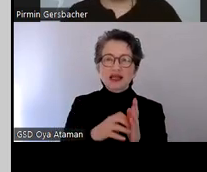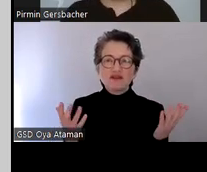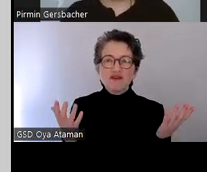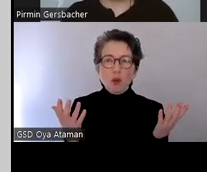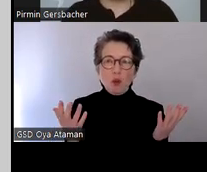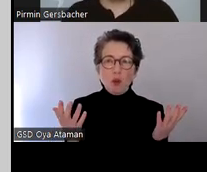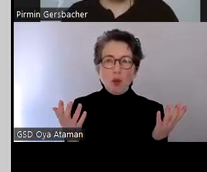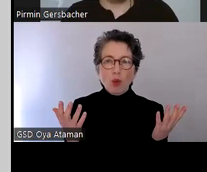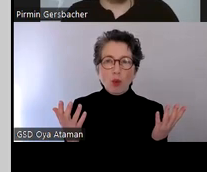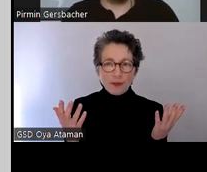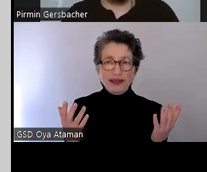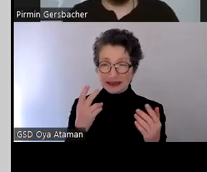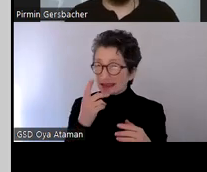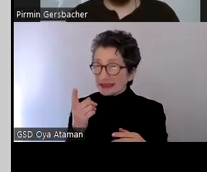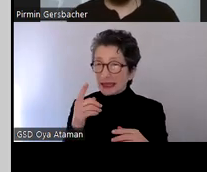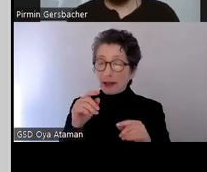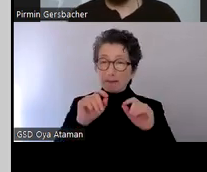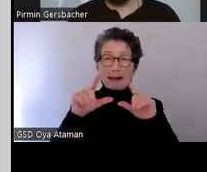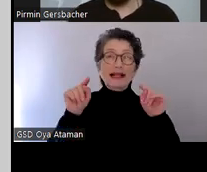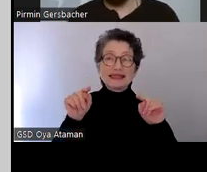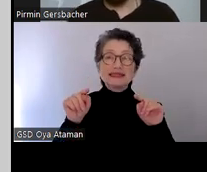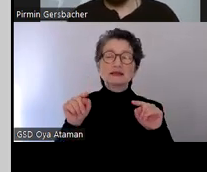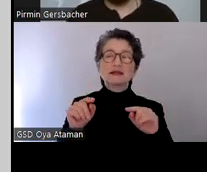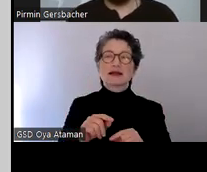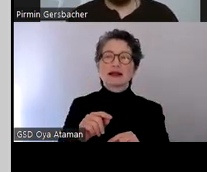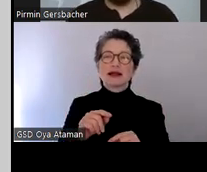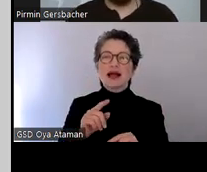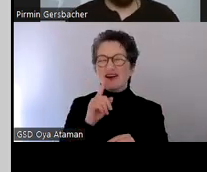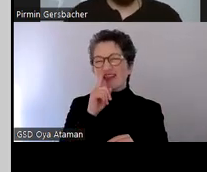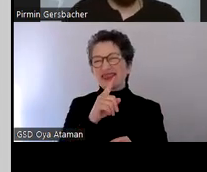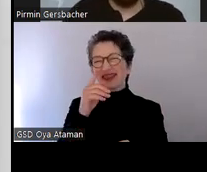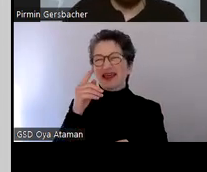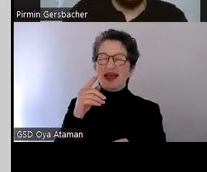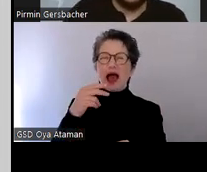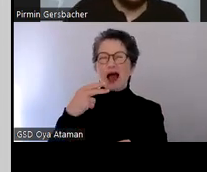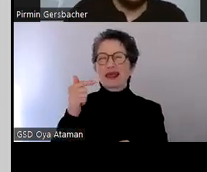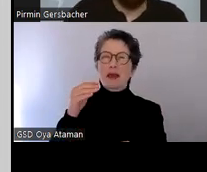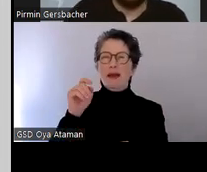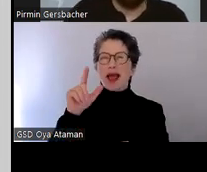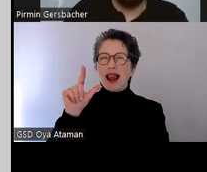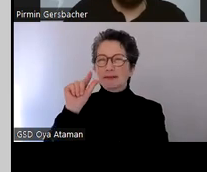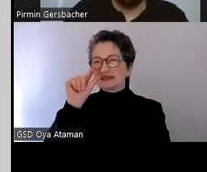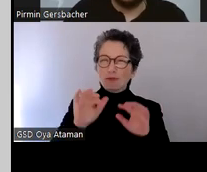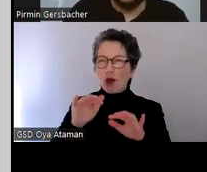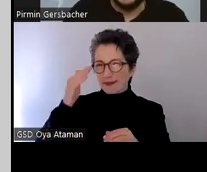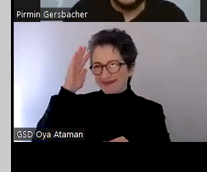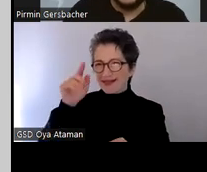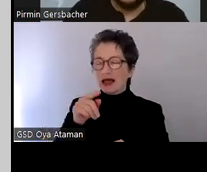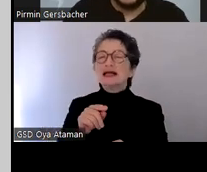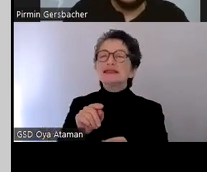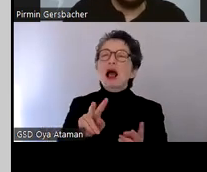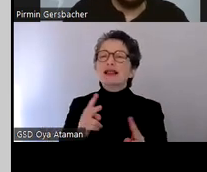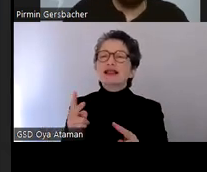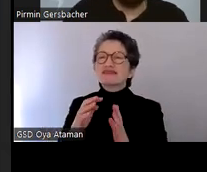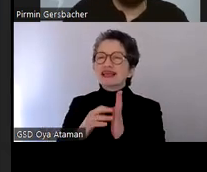ist es so, das Bild ist nicht nur, genau, wenn man da doch ein bisschen sich auskennt mit HTML, also so Alternativtexte, die eben